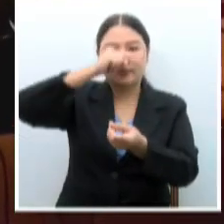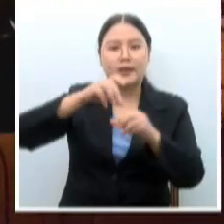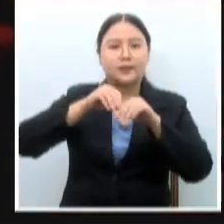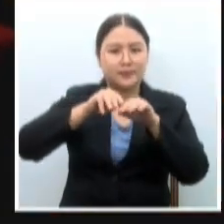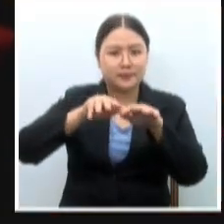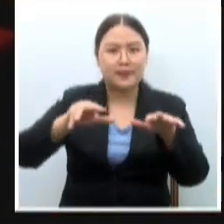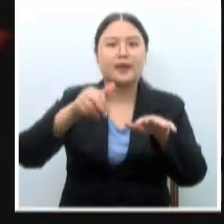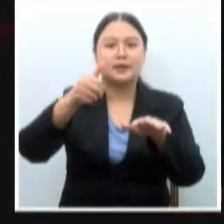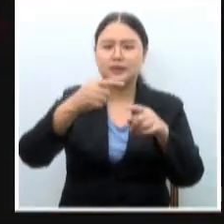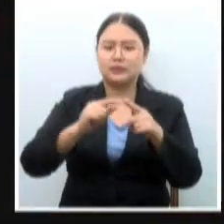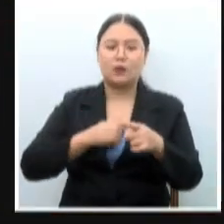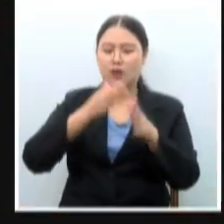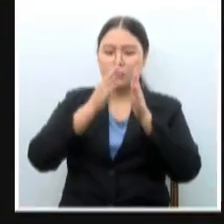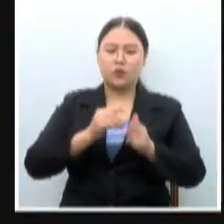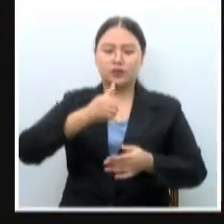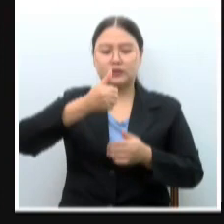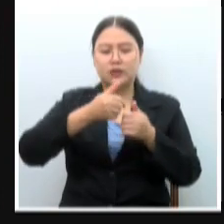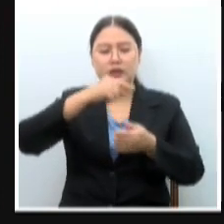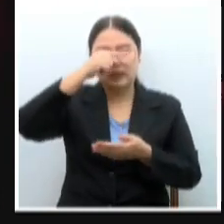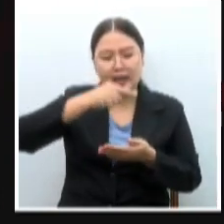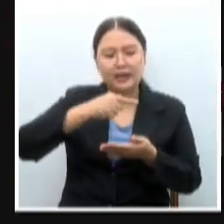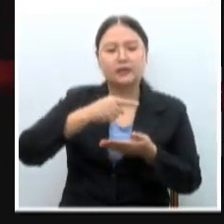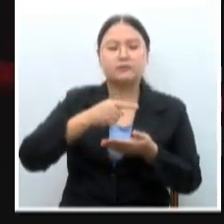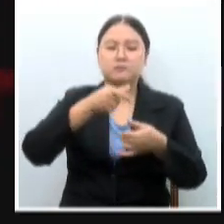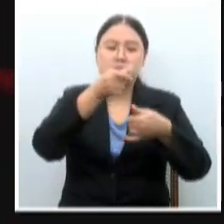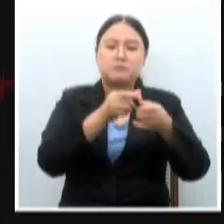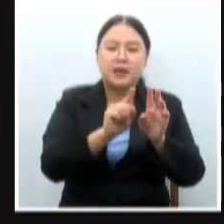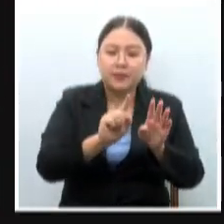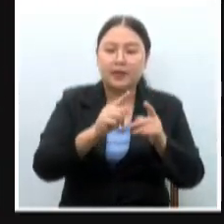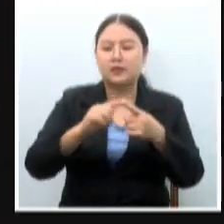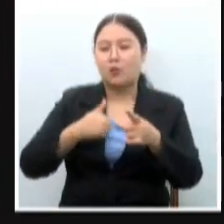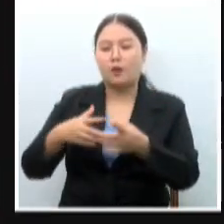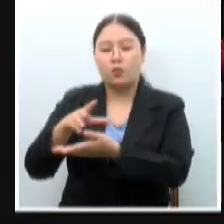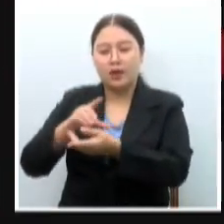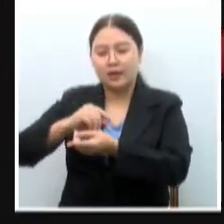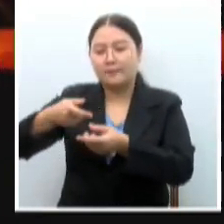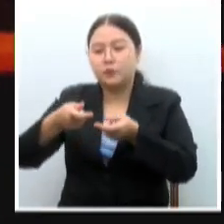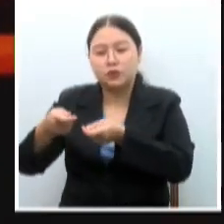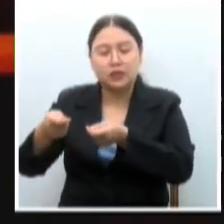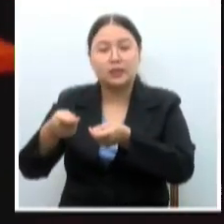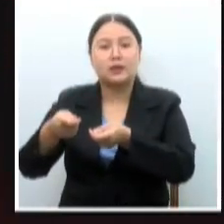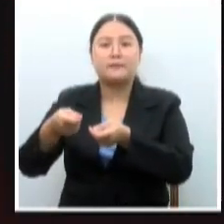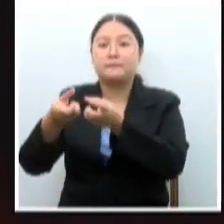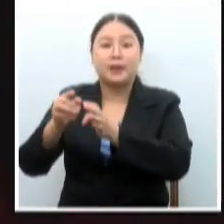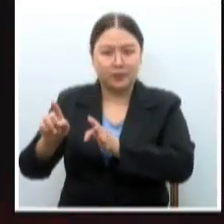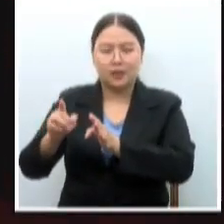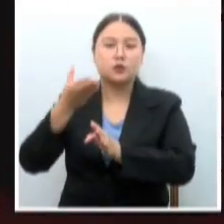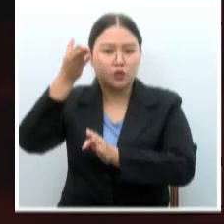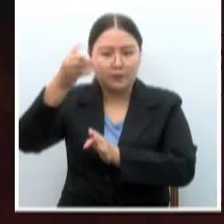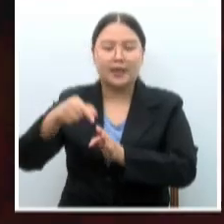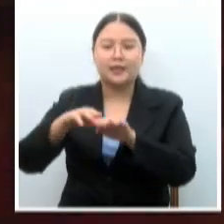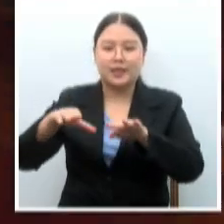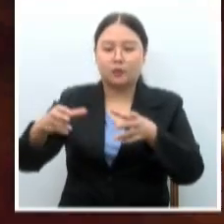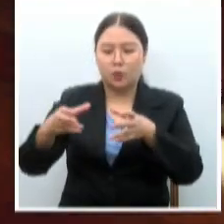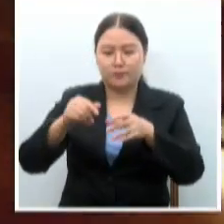อกว่าคนไทยเป็นแบบไหนแต่ว่าวัฒนธรรมดนตรีไทยเป็นแบบไหนผมคิดว่าเขาก็จะเป็นยุวทูตที่ดีในการที่ส่งเสริมเพ